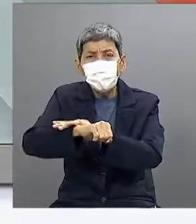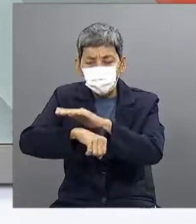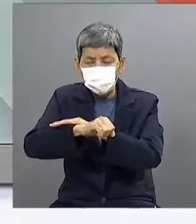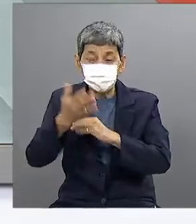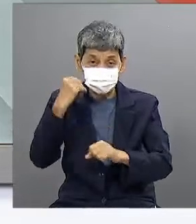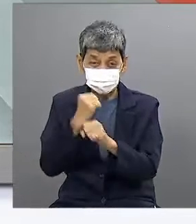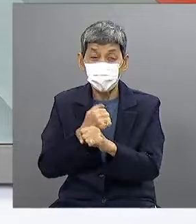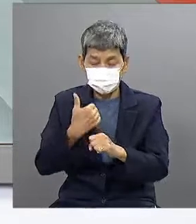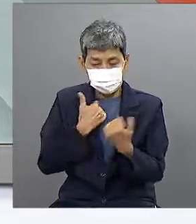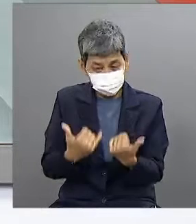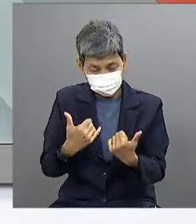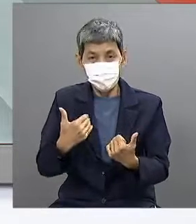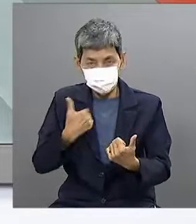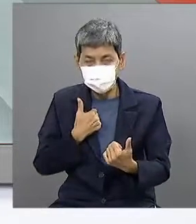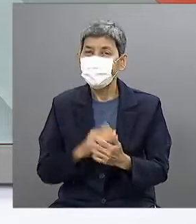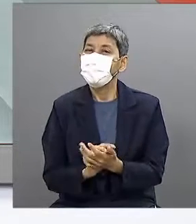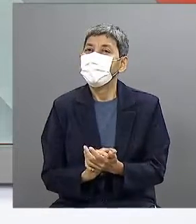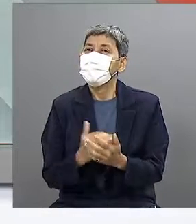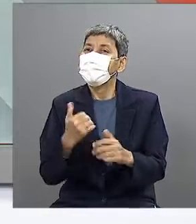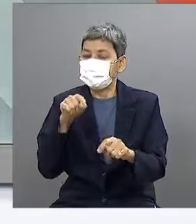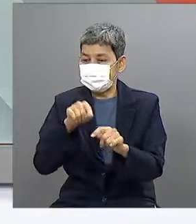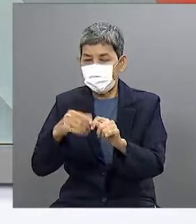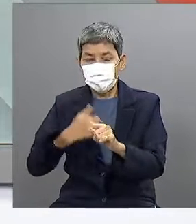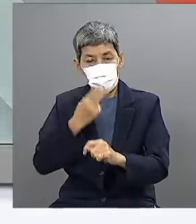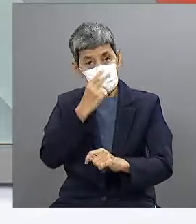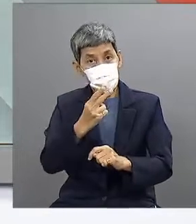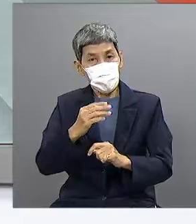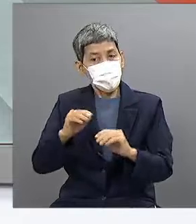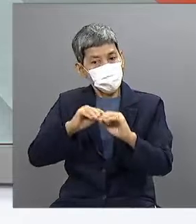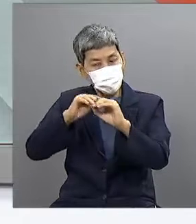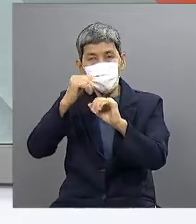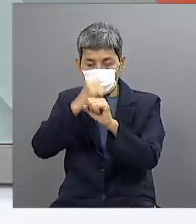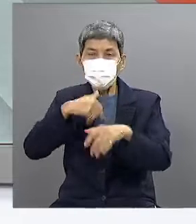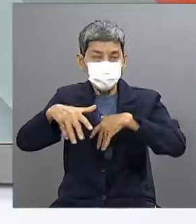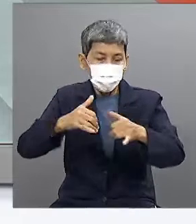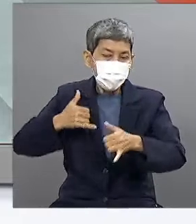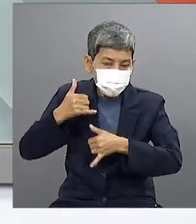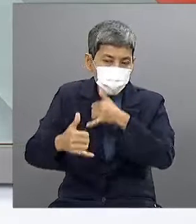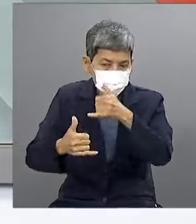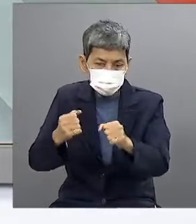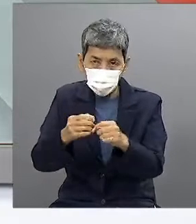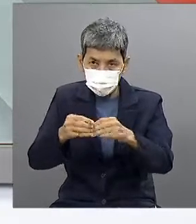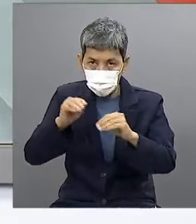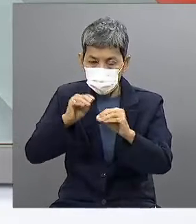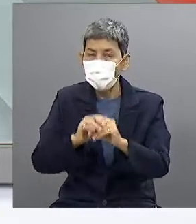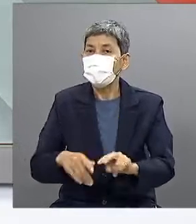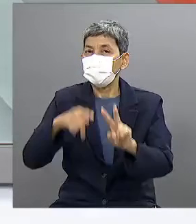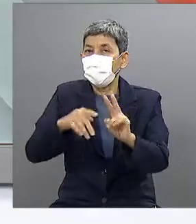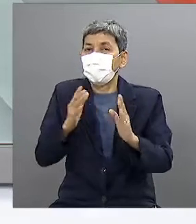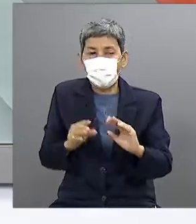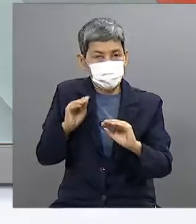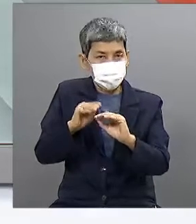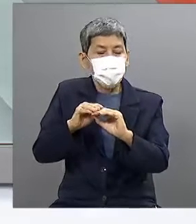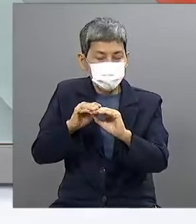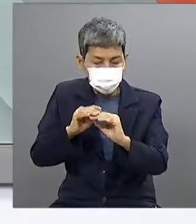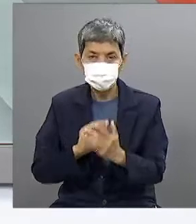ถึงวันนี้ที่ตำบลโป่งผาเติบโตขึ้นเรื่อยๆมีประชากรเพิ่มขึ้นเฉลี่ยปีละ 2,000 คนนะครับคุณกวิทย์บุญธรร